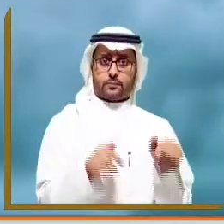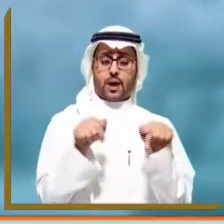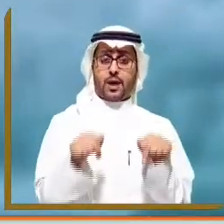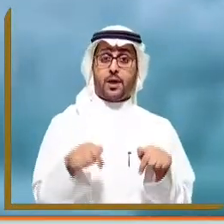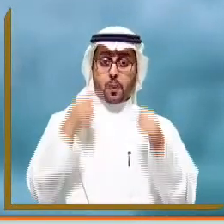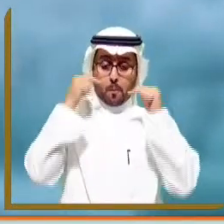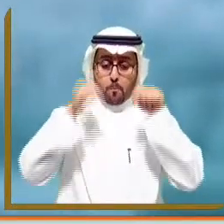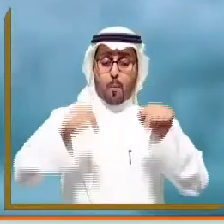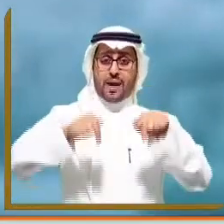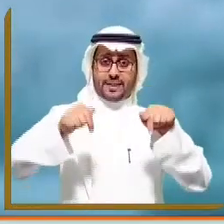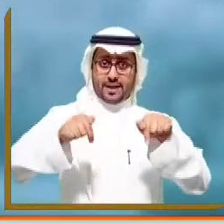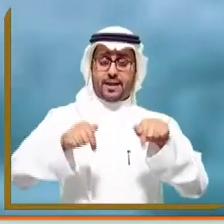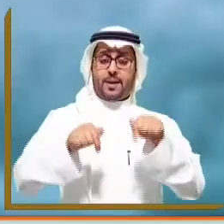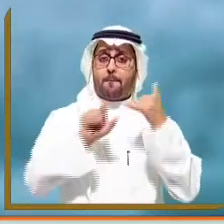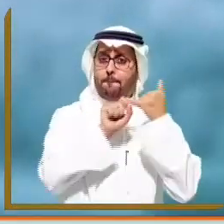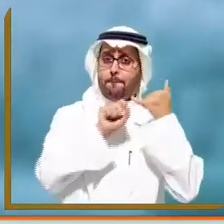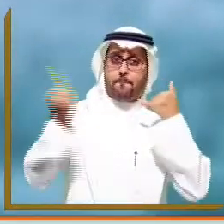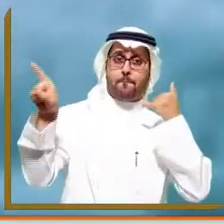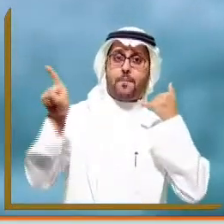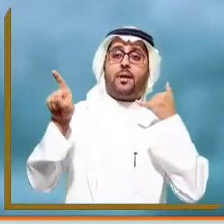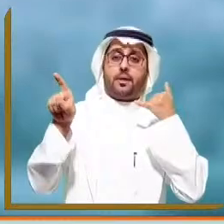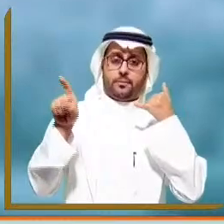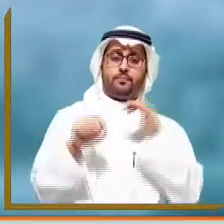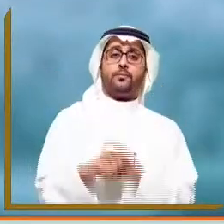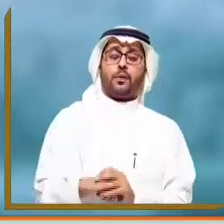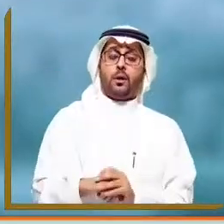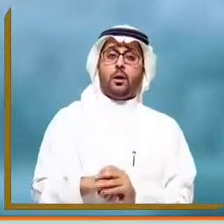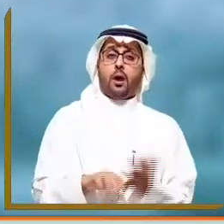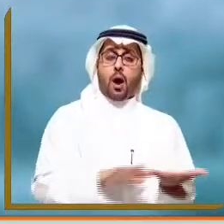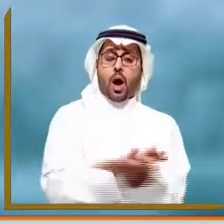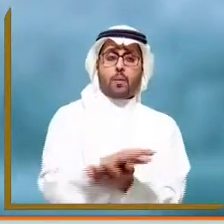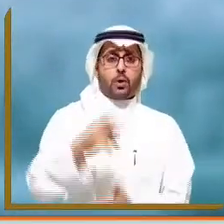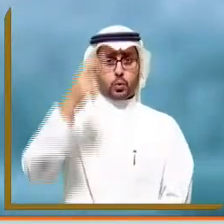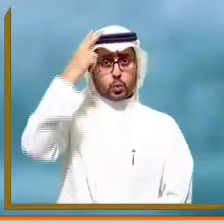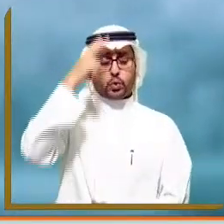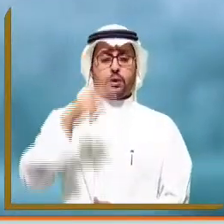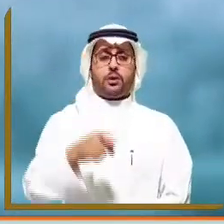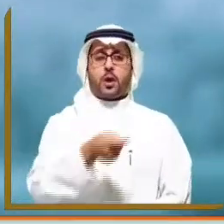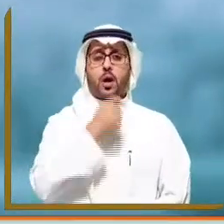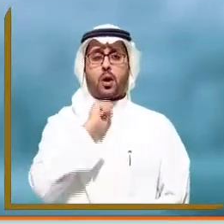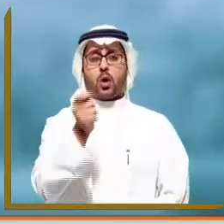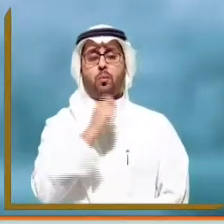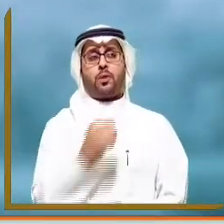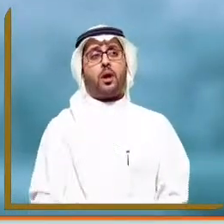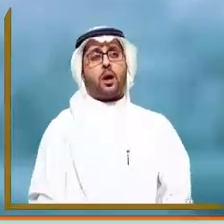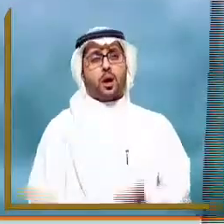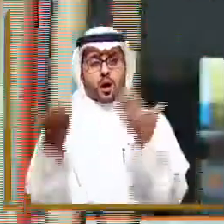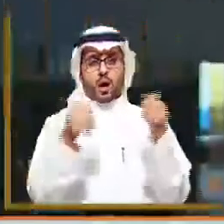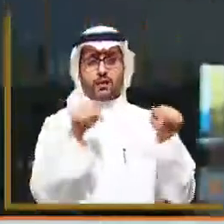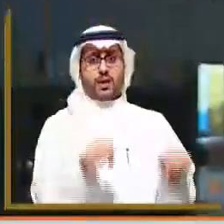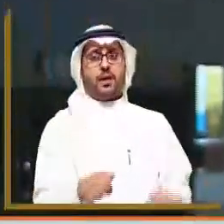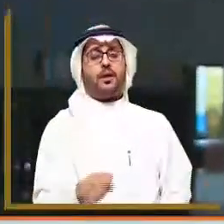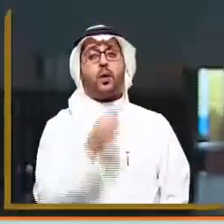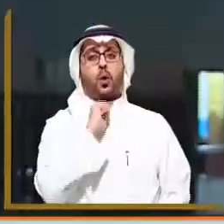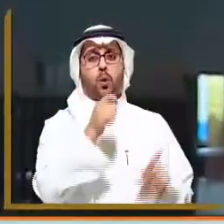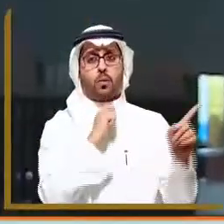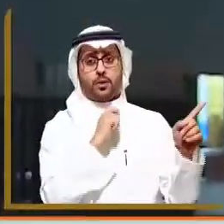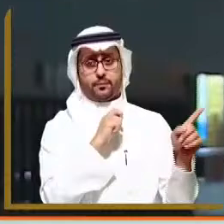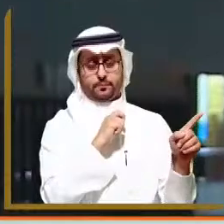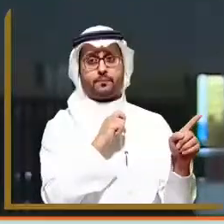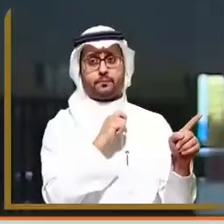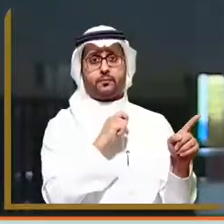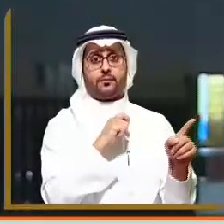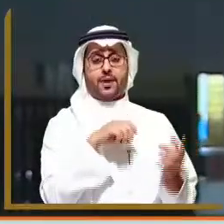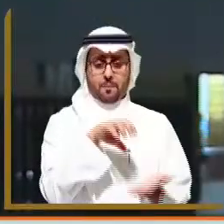ومباشرة ينضم إلينا من المدينة المنورة مراسل أخبار السعودية الزميل وائل رفيق الذي يتواجد حالياً